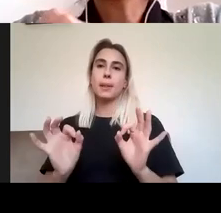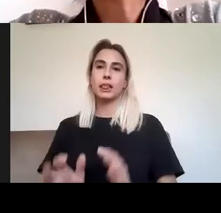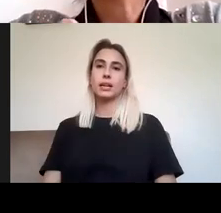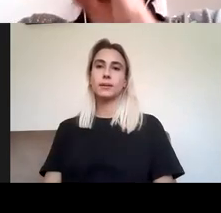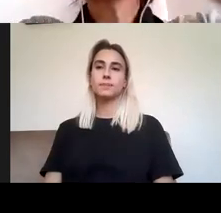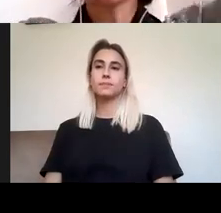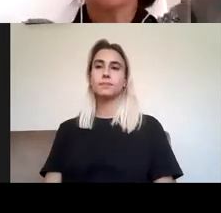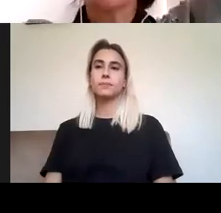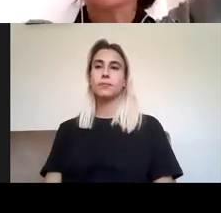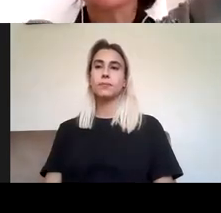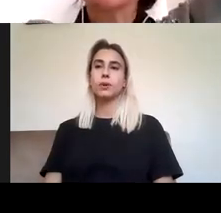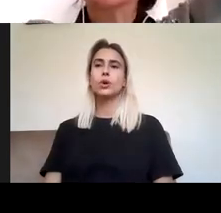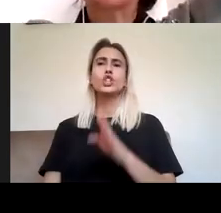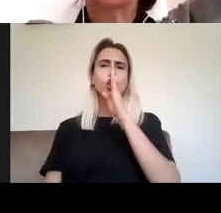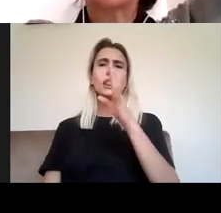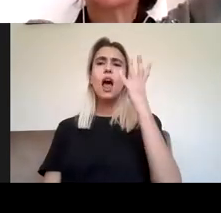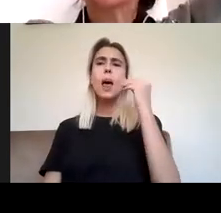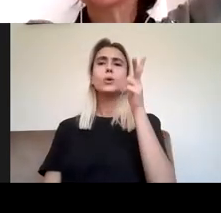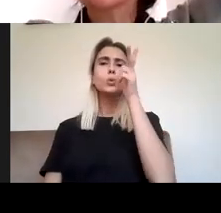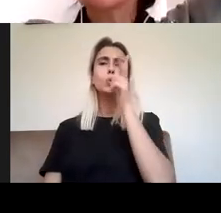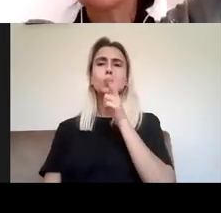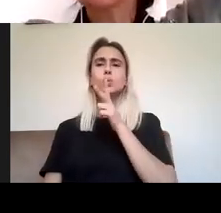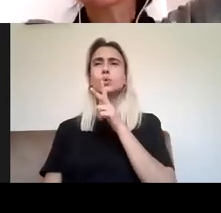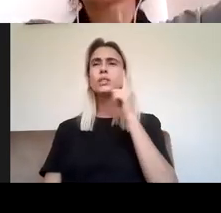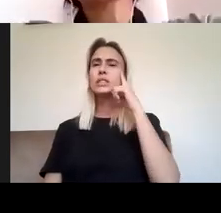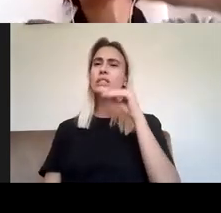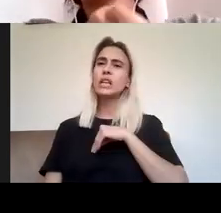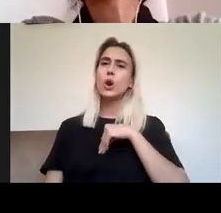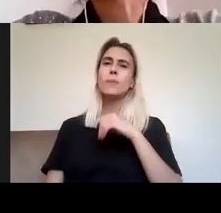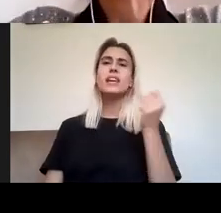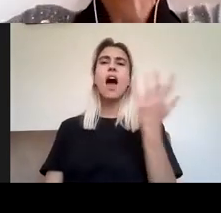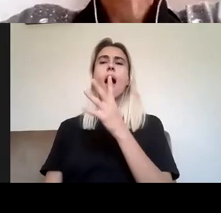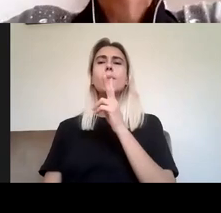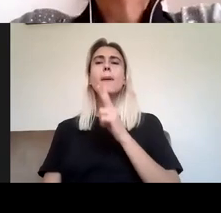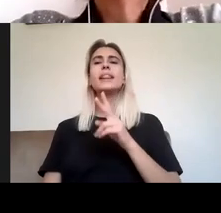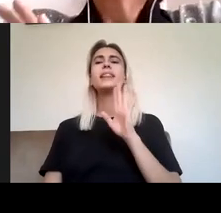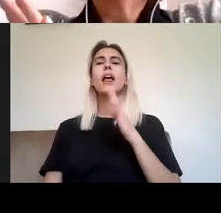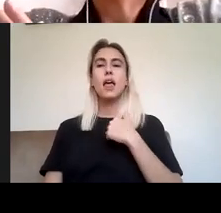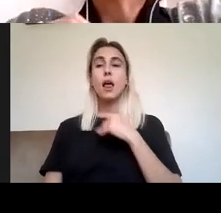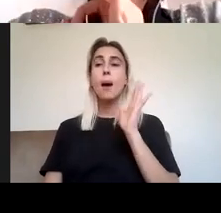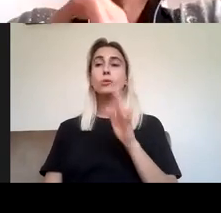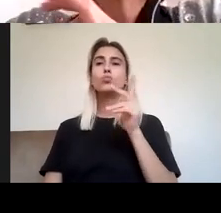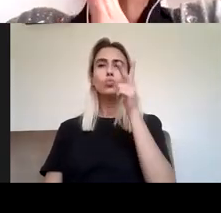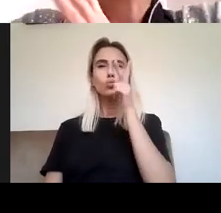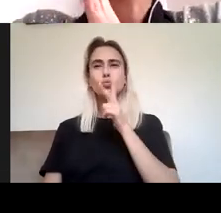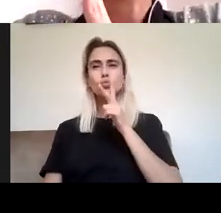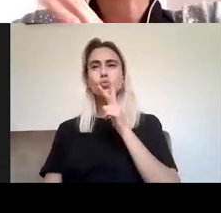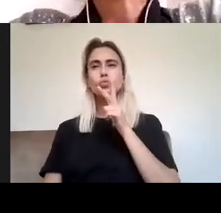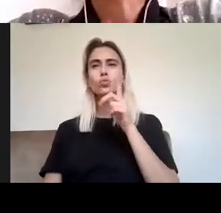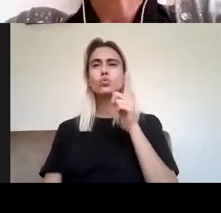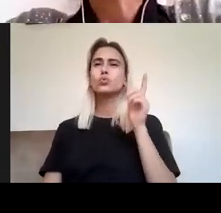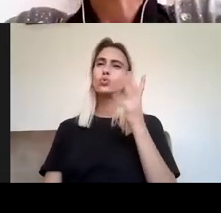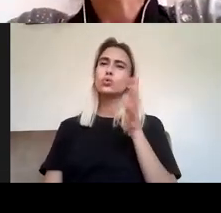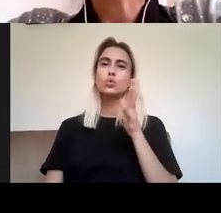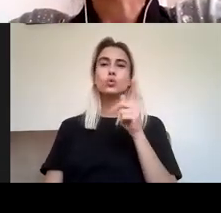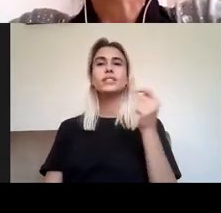Çok ciddi anlamda 300'den fazla zannedersem çok da rakamdan emin olamıyorum ama 300'den daha yani 300 küsür bir